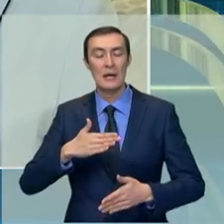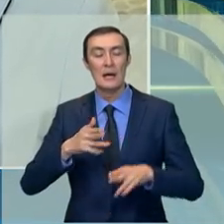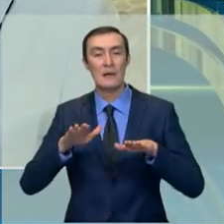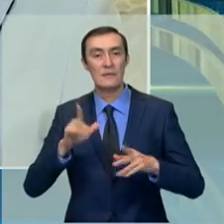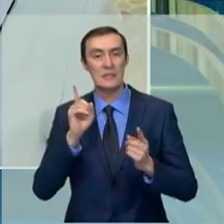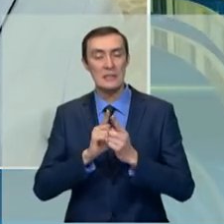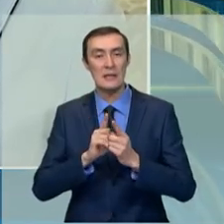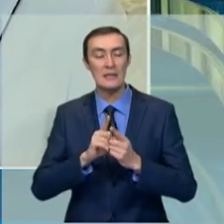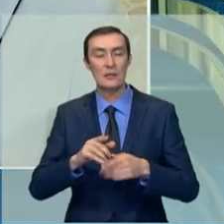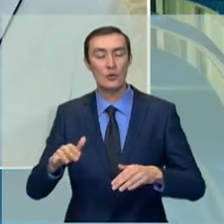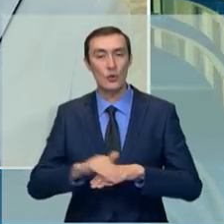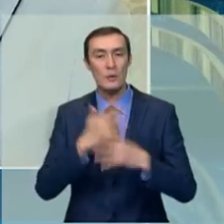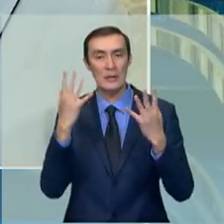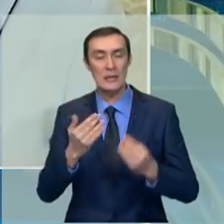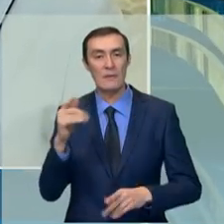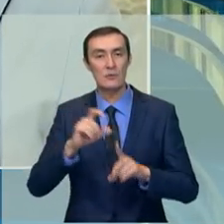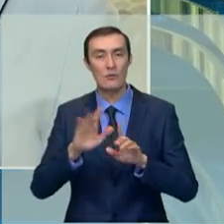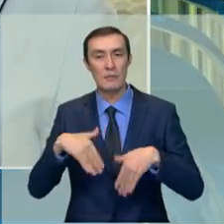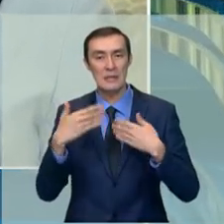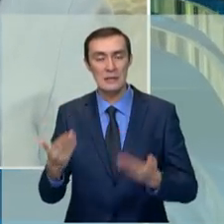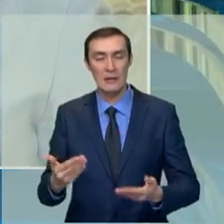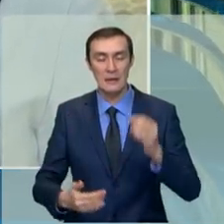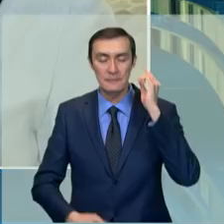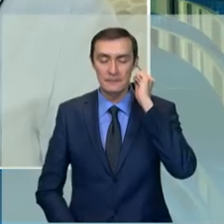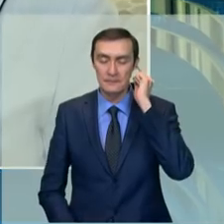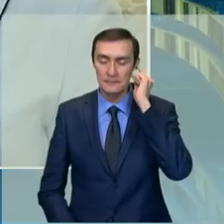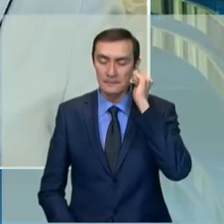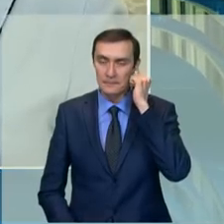событий. Анастасия, добрый день, передаю вам слово.